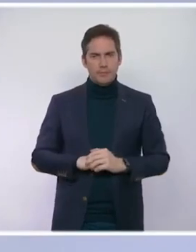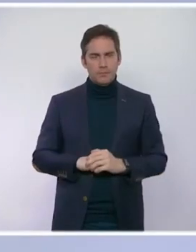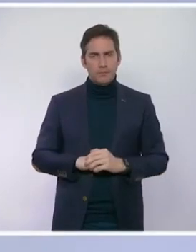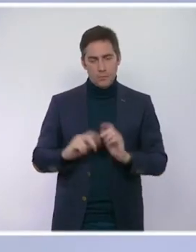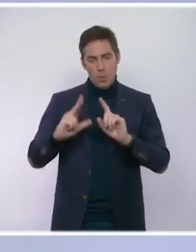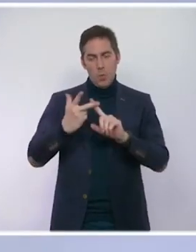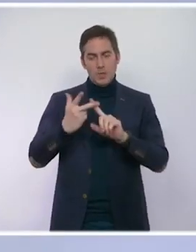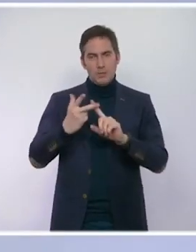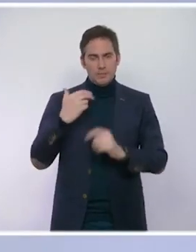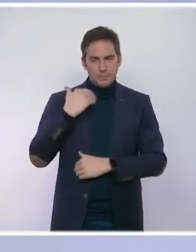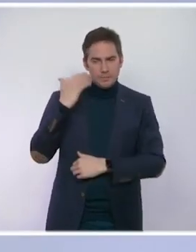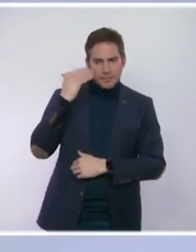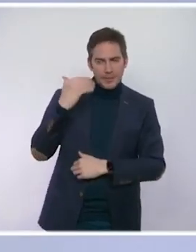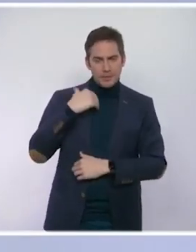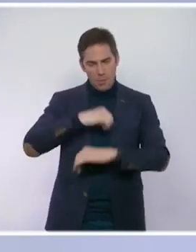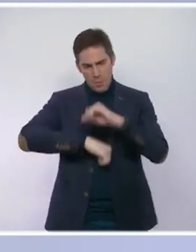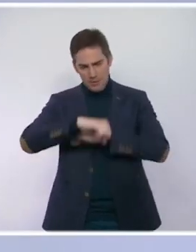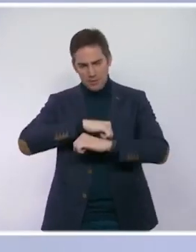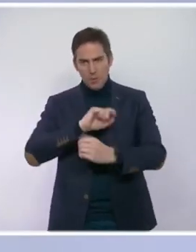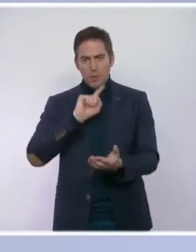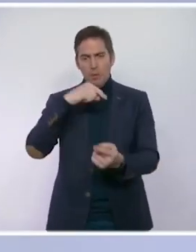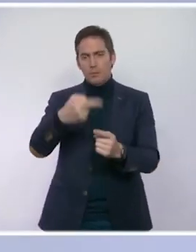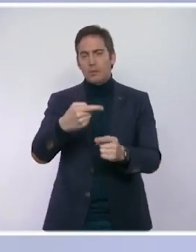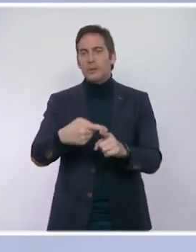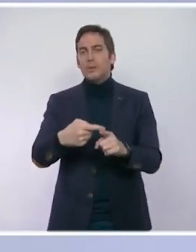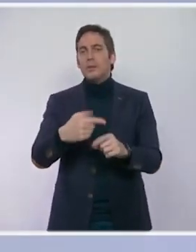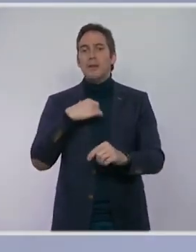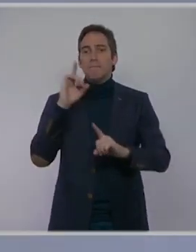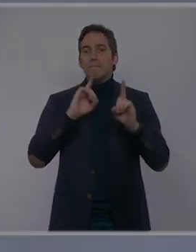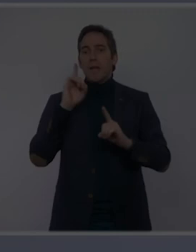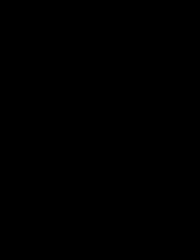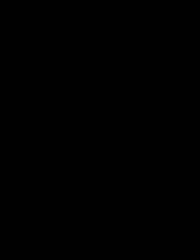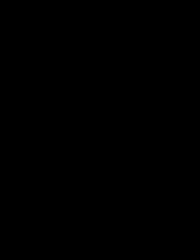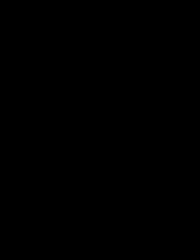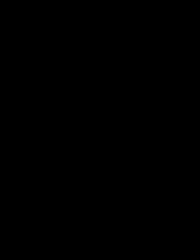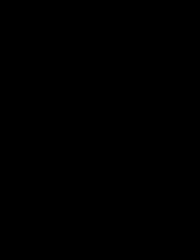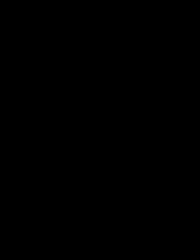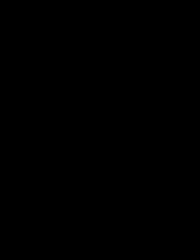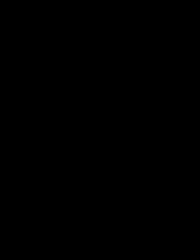claires pour traverser et pour passer les fêtes le plus convenablement possible dans notre pays.